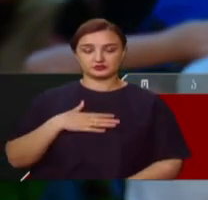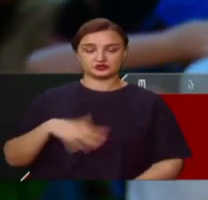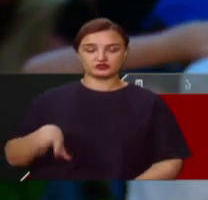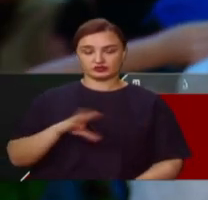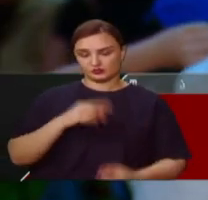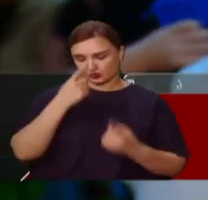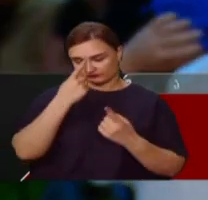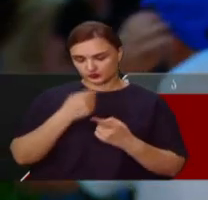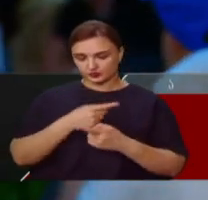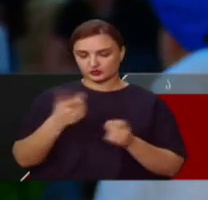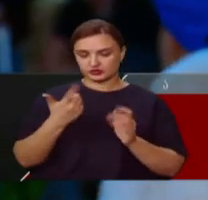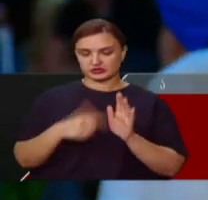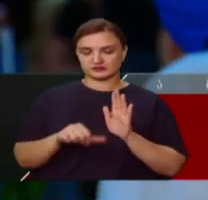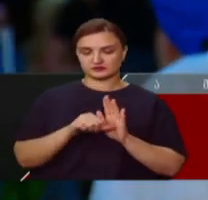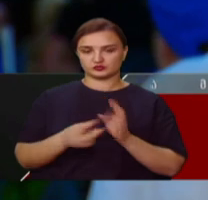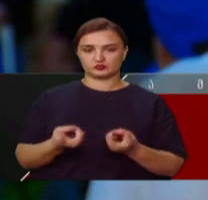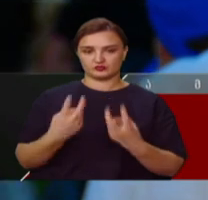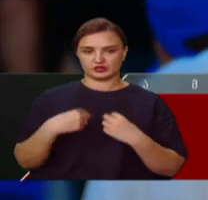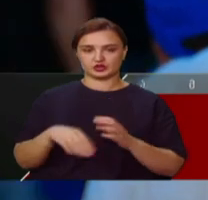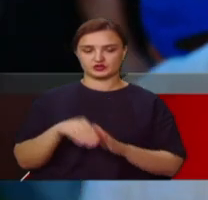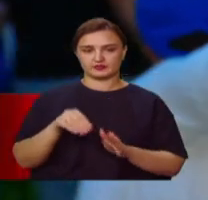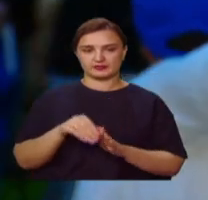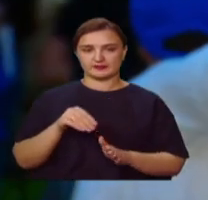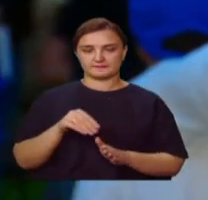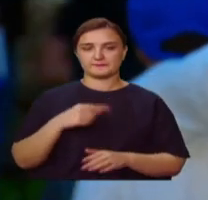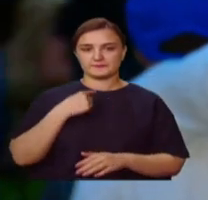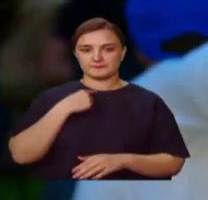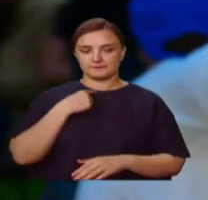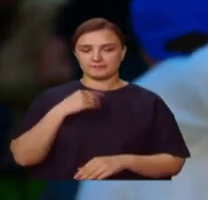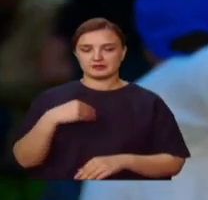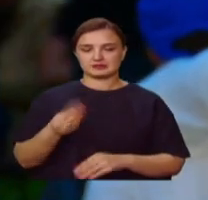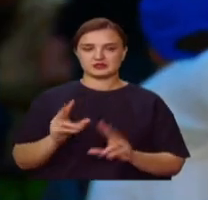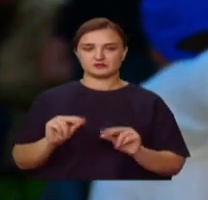მოუწოდეთ რომ 26-ში მოვიდნენ არჩევნებზე და ხმამისცენ მშვიდობას